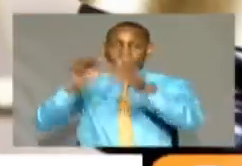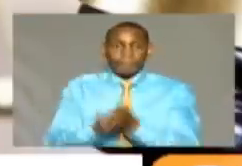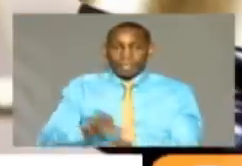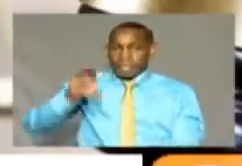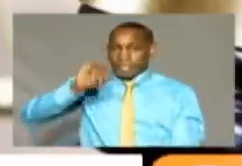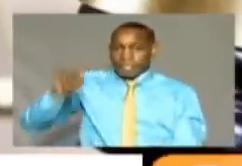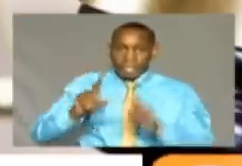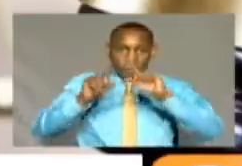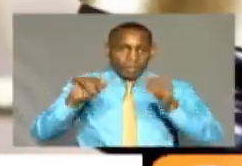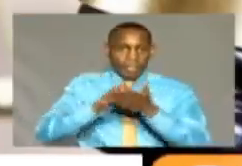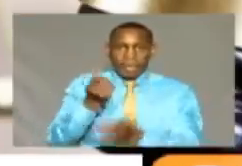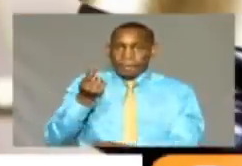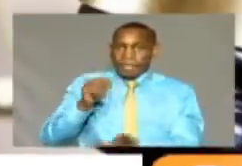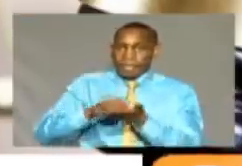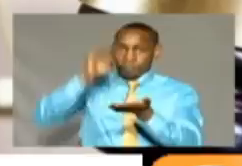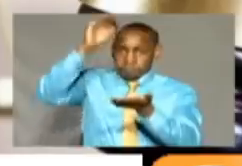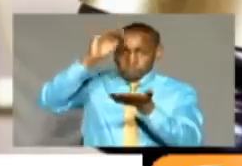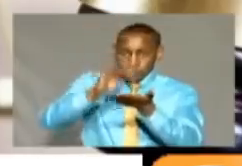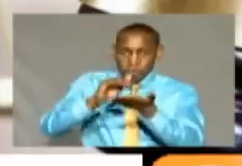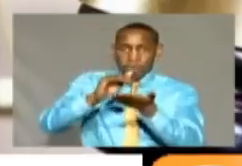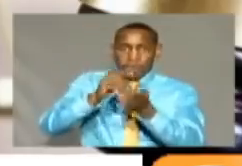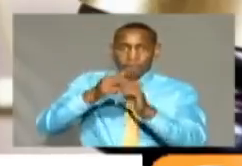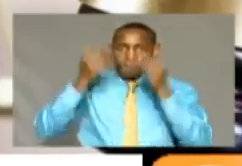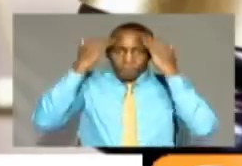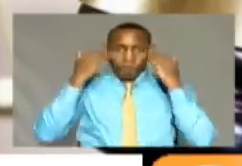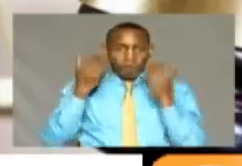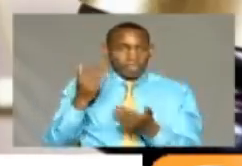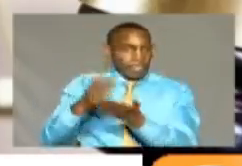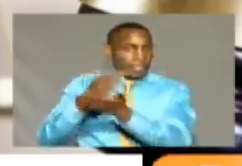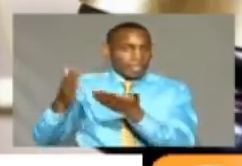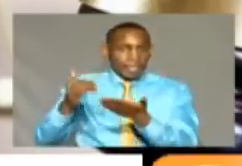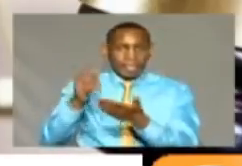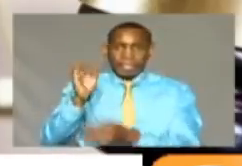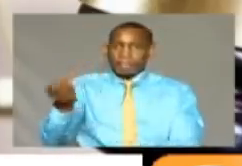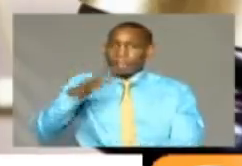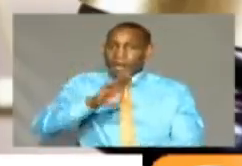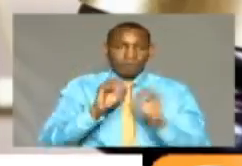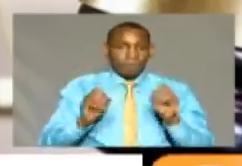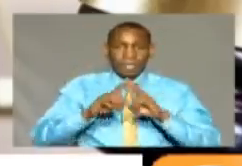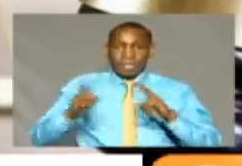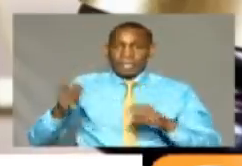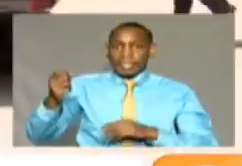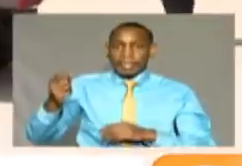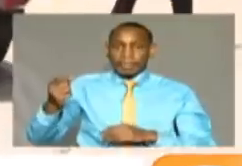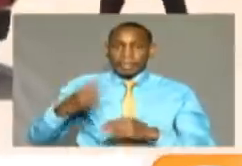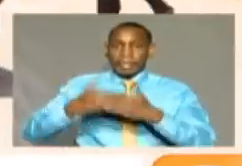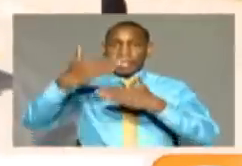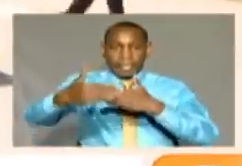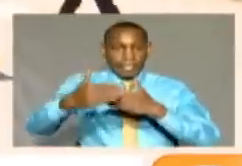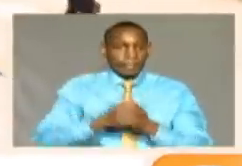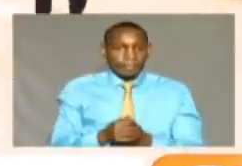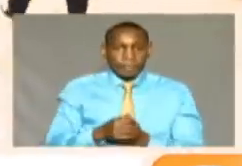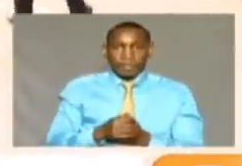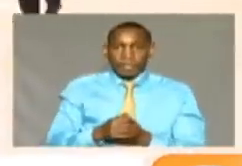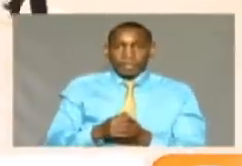Maraga, iwapo pesa ambazo zimepunguzwa kutoka kikapu cha mahakama hazitarejeshwa, basi kuanzia mwezi ujao